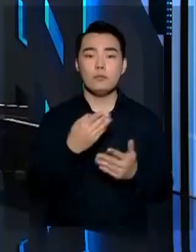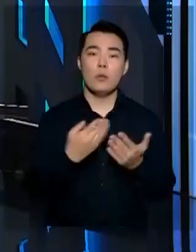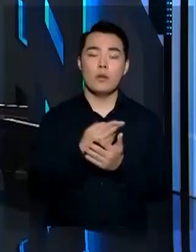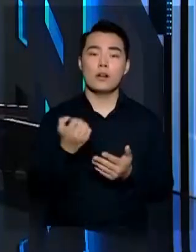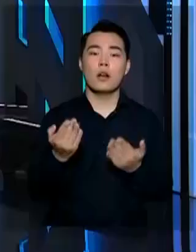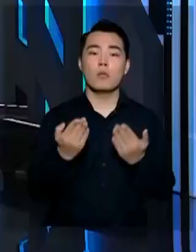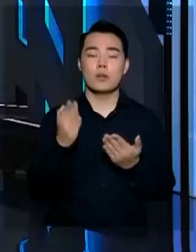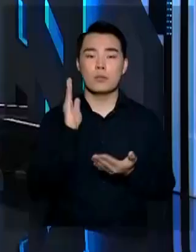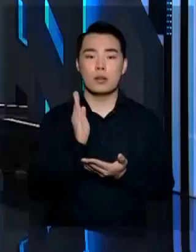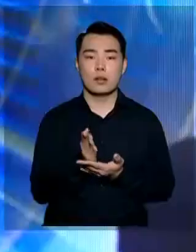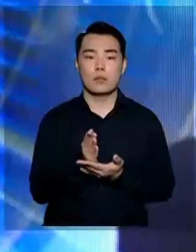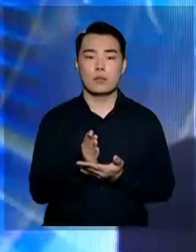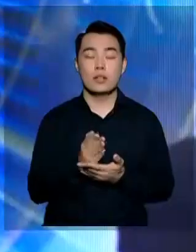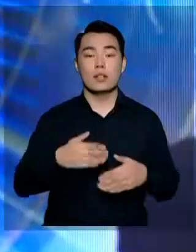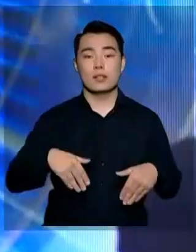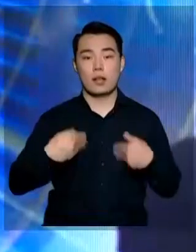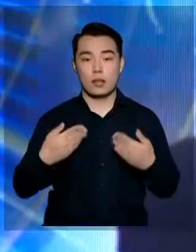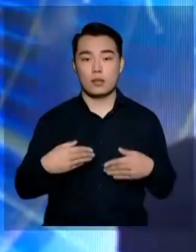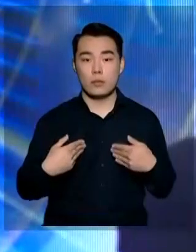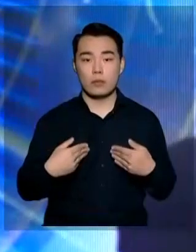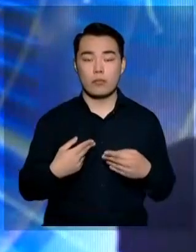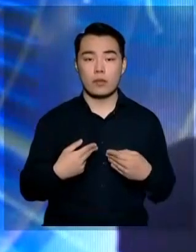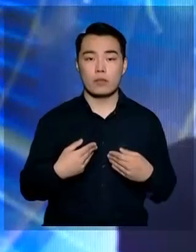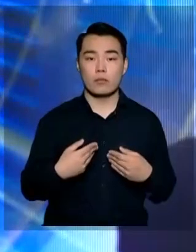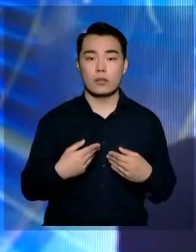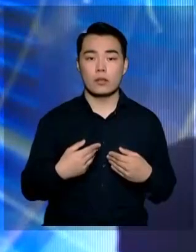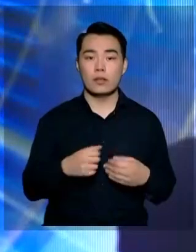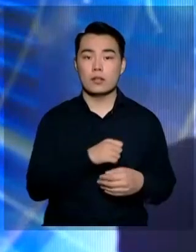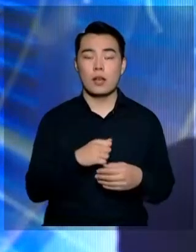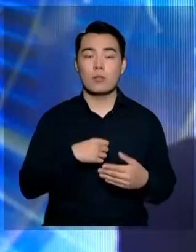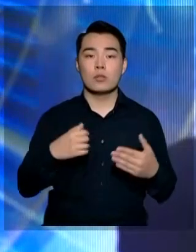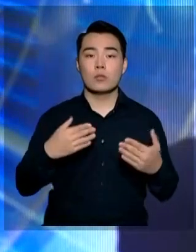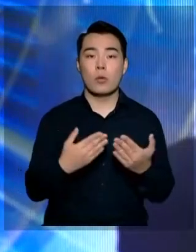шығар. Ассалаумағалейкум. Енді біз жаңа